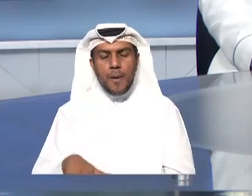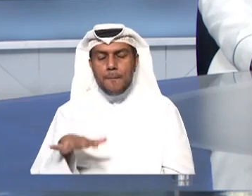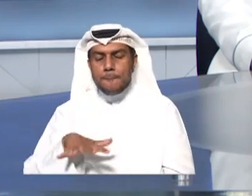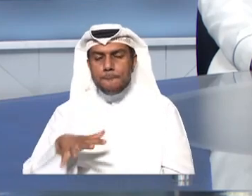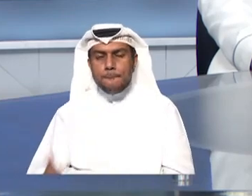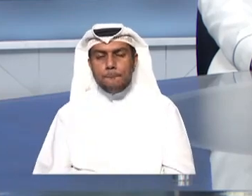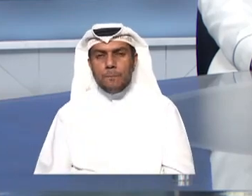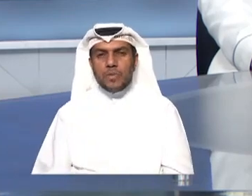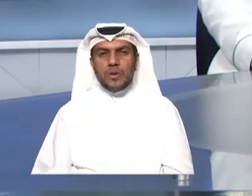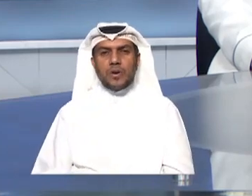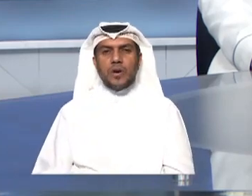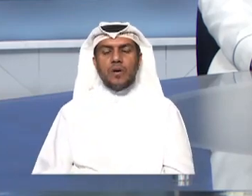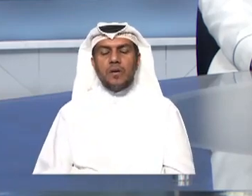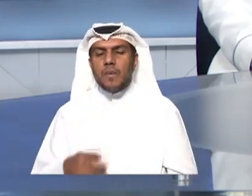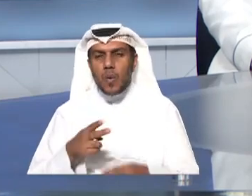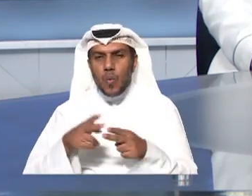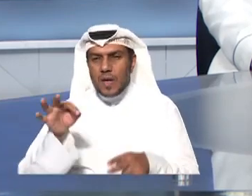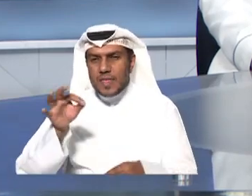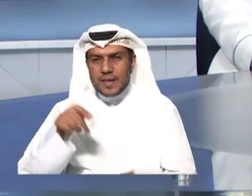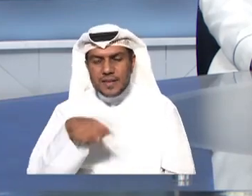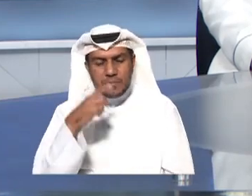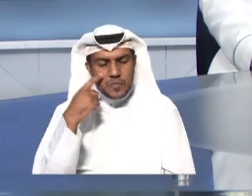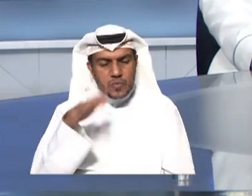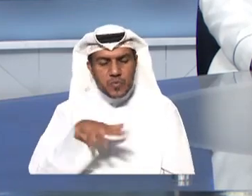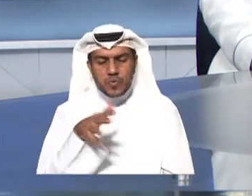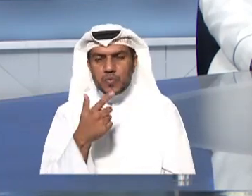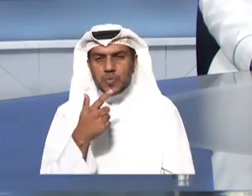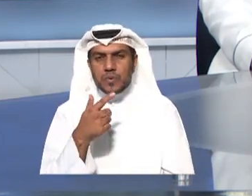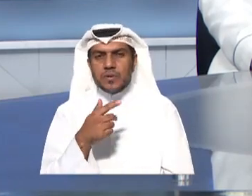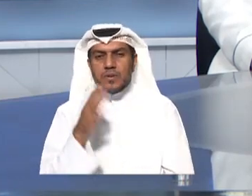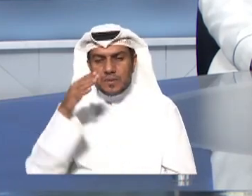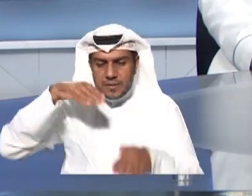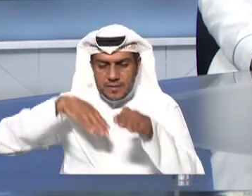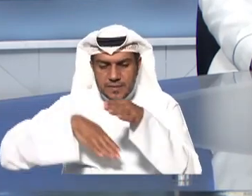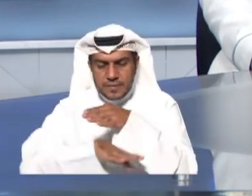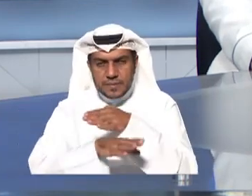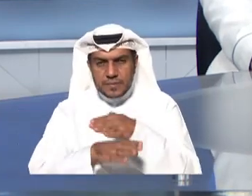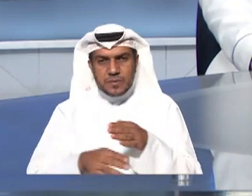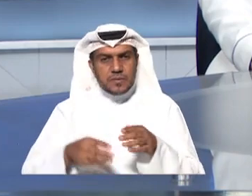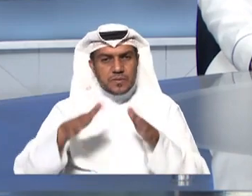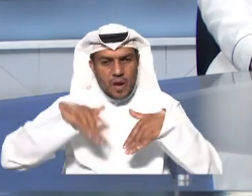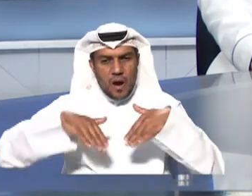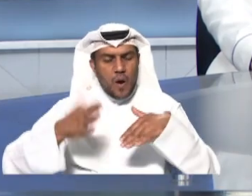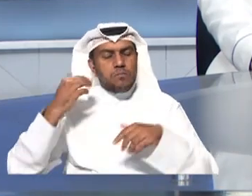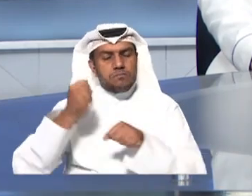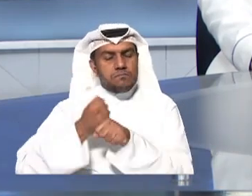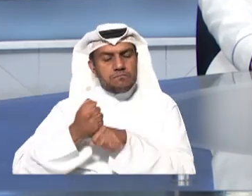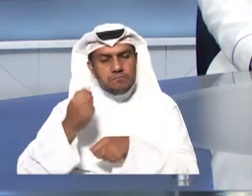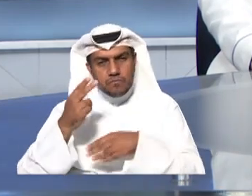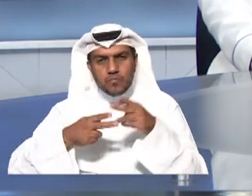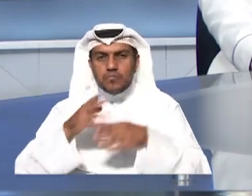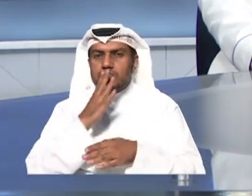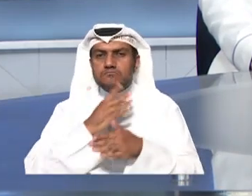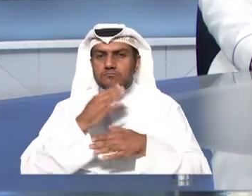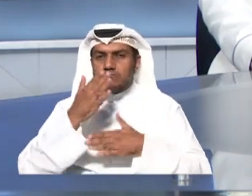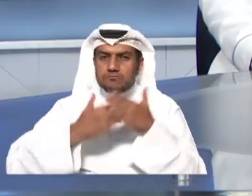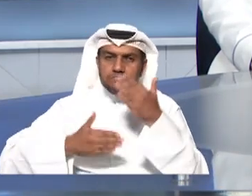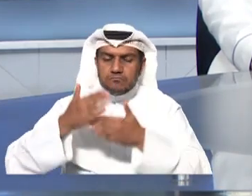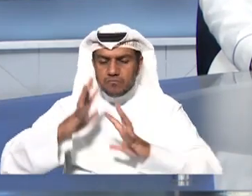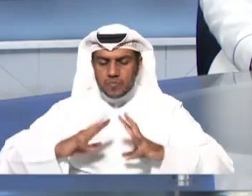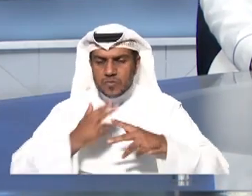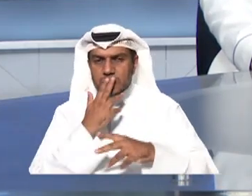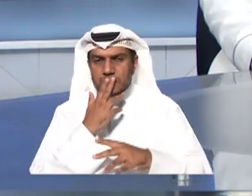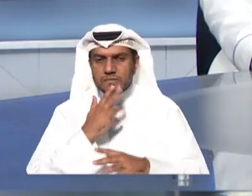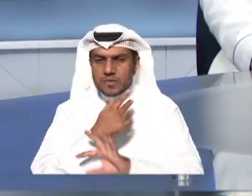إلى جانب متابعة موضوع تطوير نفق دروازة العبد الرزاق، في حين رفضت لجنة العاصمة طلب